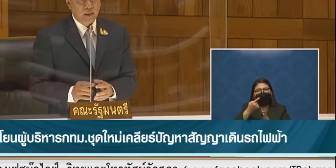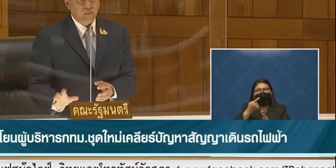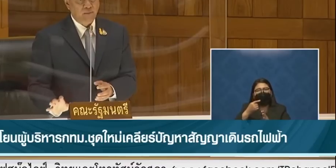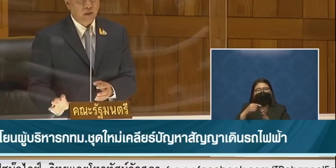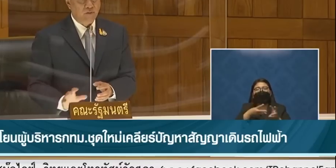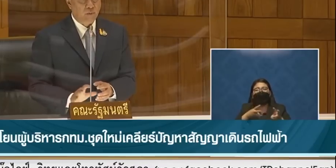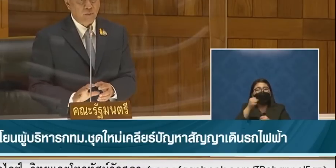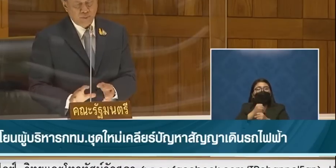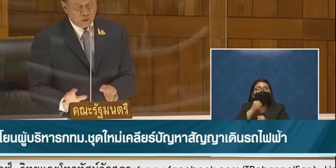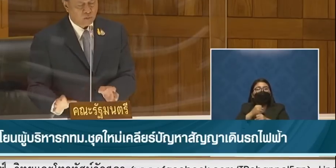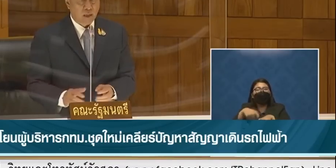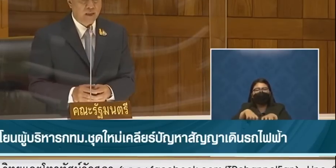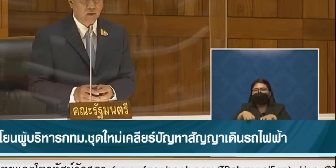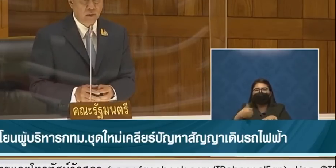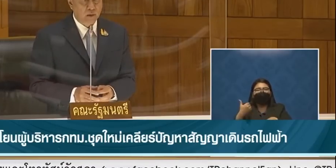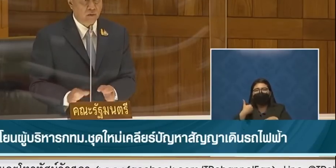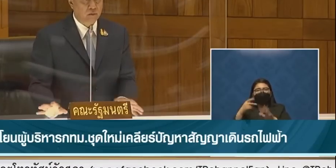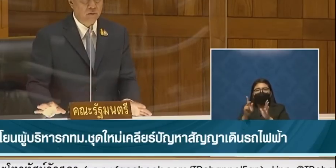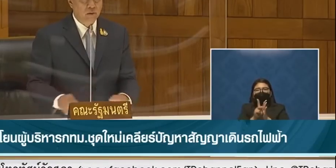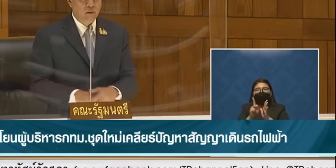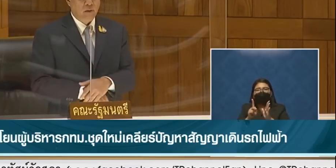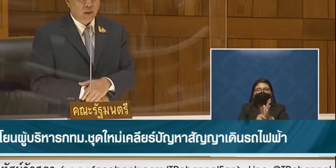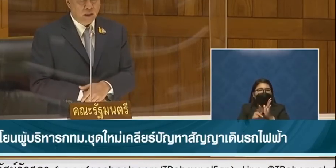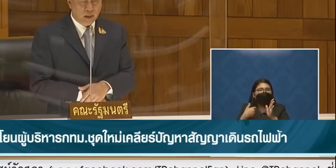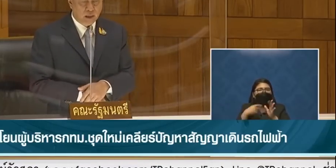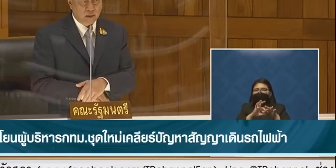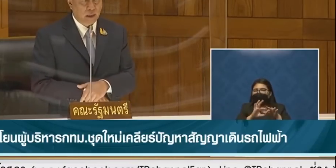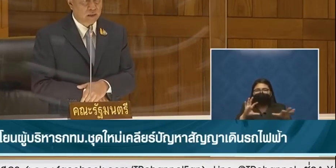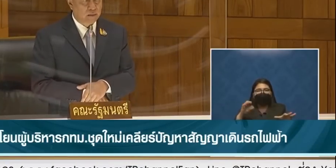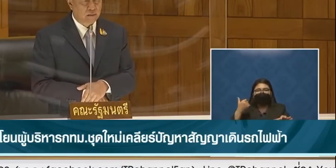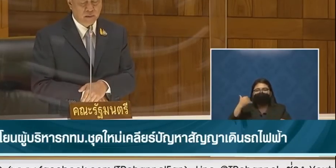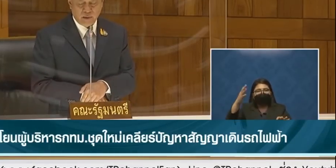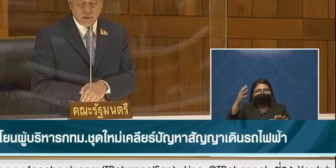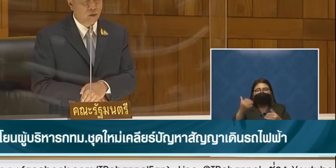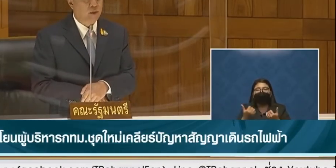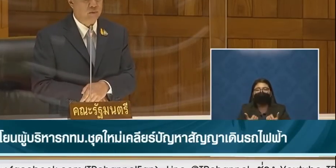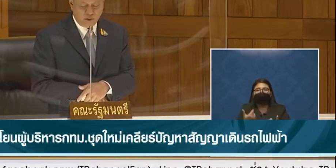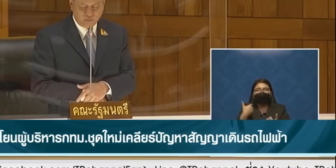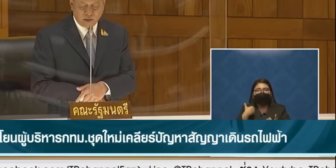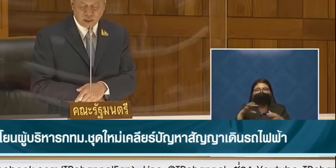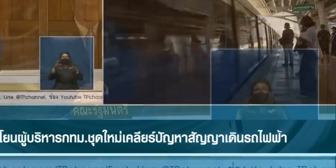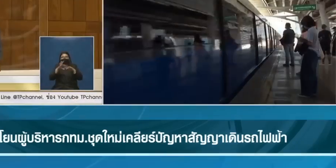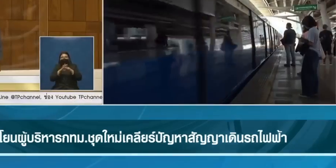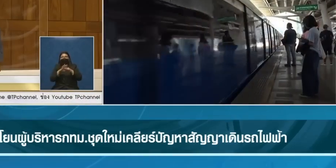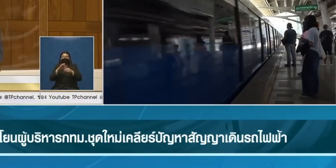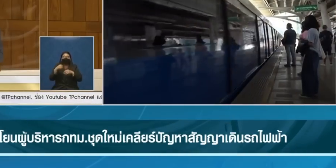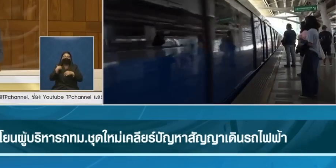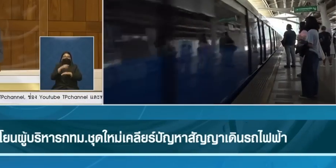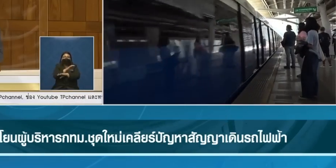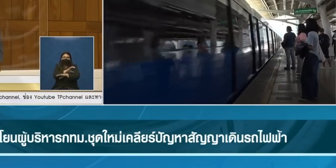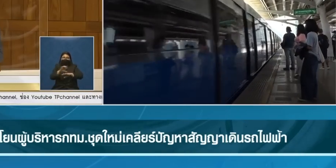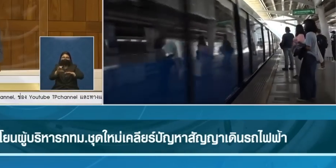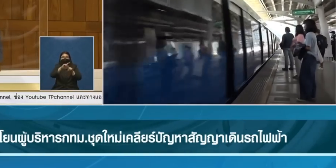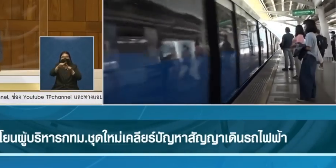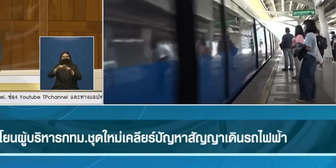จนกรณีที่มีการลงนามสัญญาจ้างการเดินรถไฟนั้นไม่ใช่การให้สัมปทานแต่คือการหาผู้รับจ้างเดินรถ